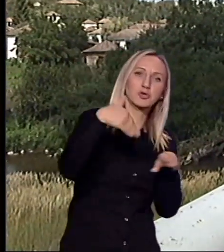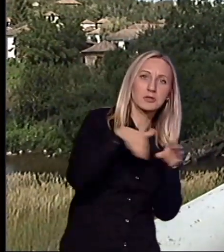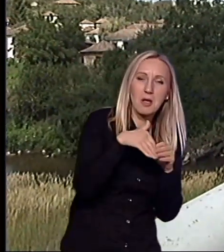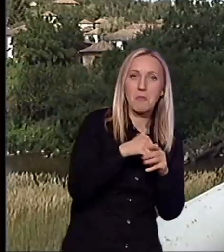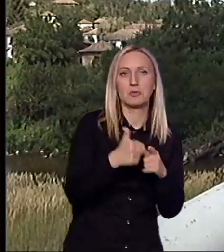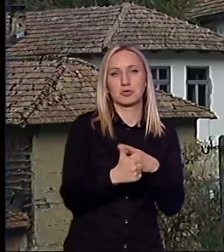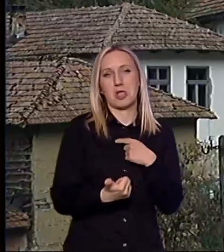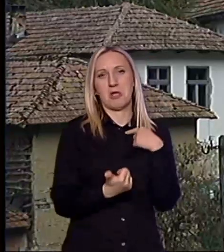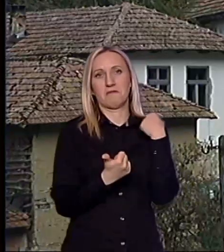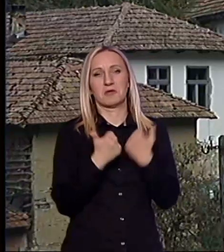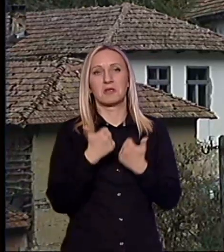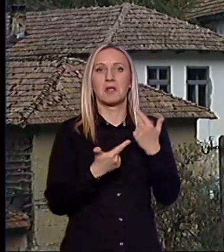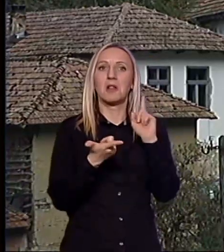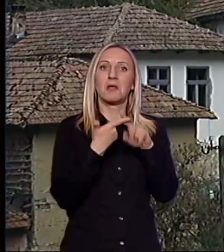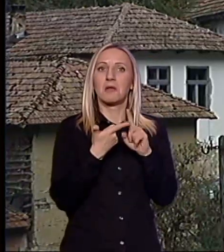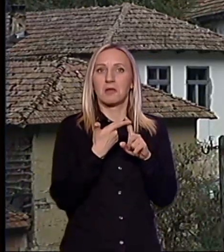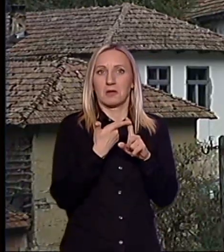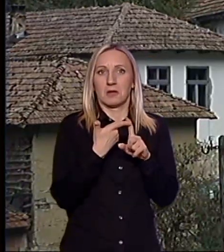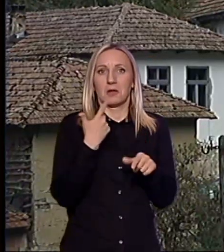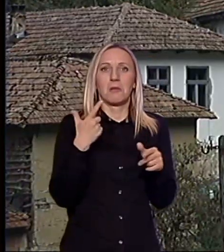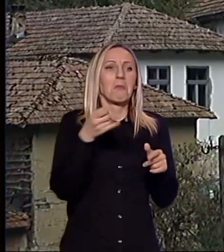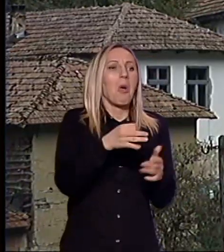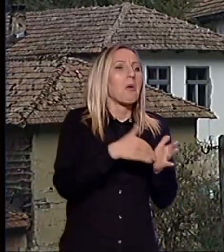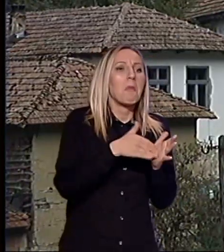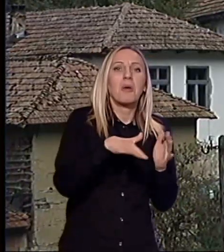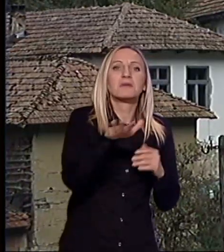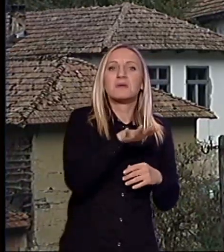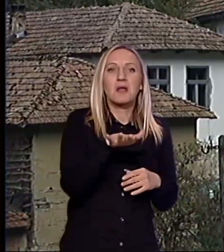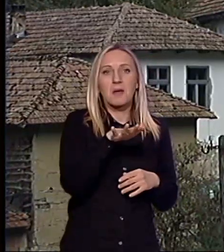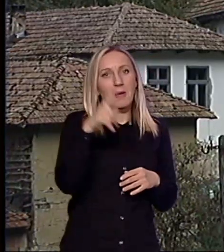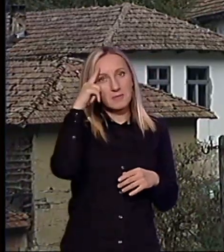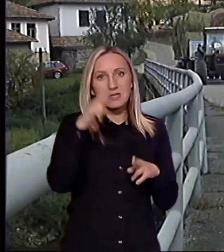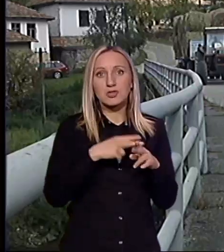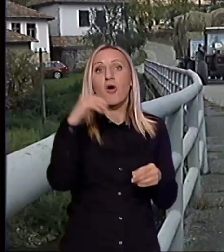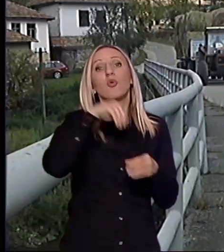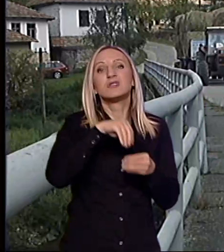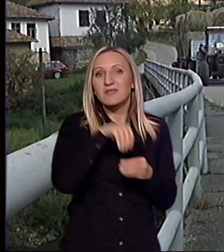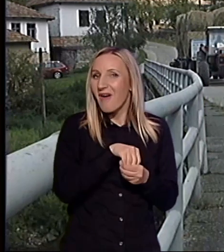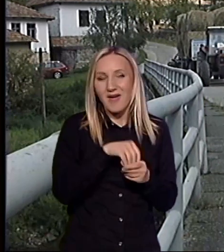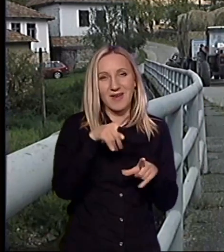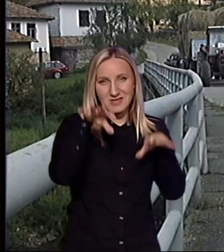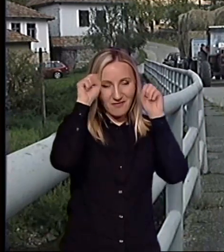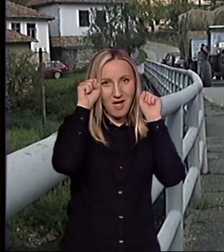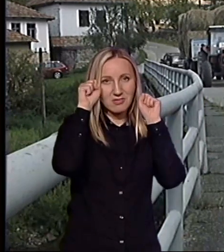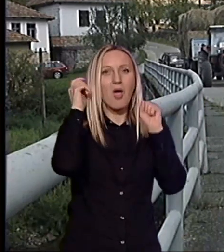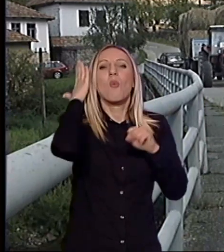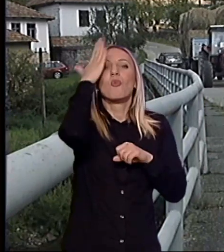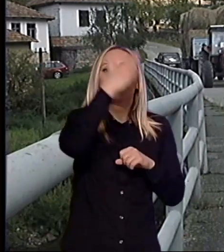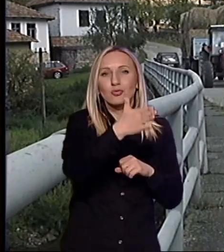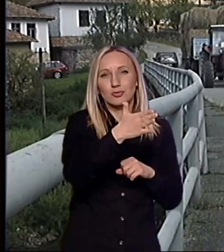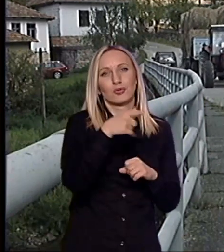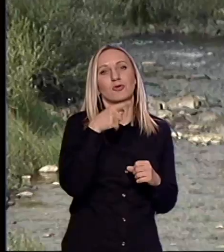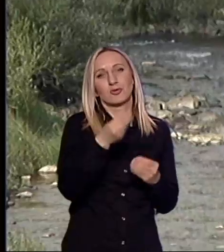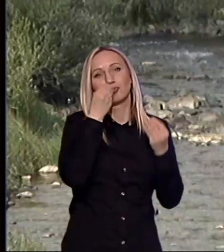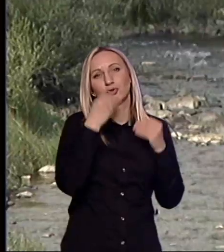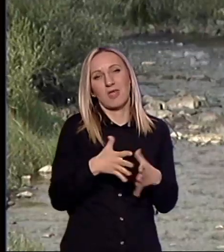zaposlavanja određenog broja ljudi ili neke lokalne ove potrebe ti investitori rešavaju. Međutim, ne shvataju da dugoročno oni sami prave